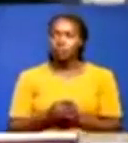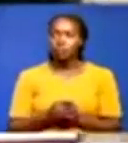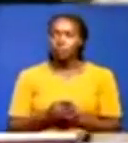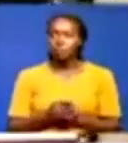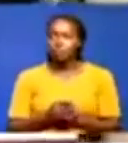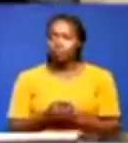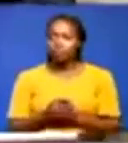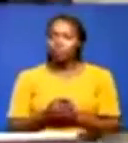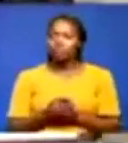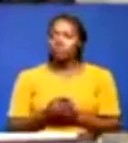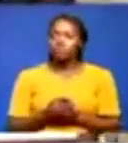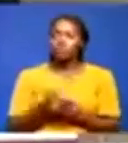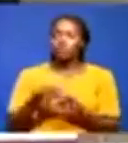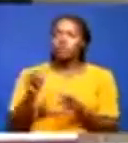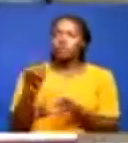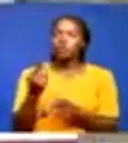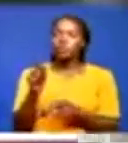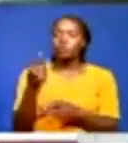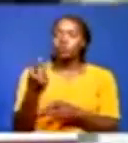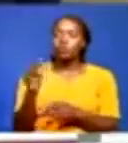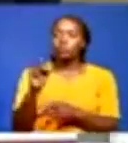Kati ya watahiniwa